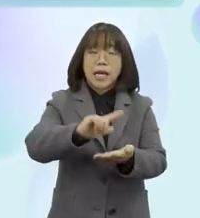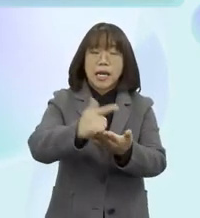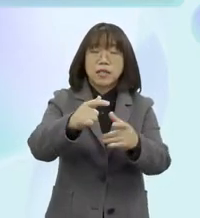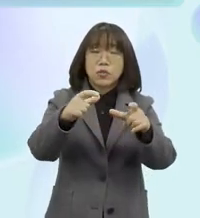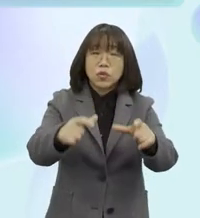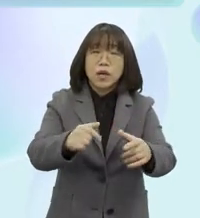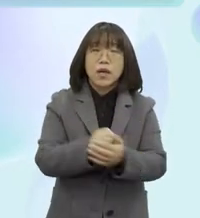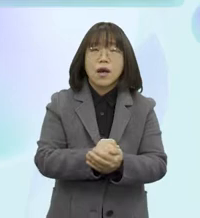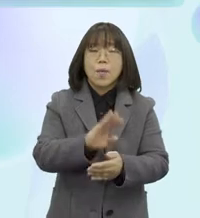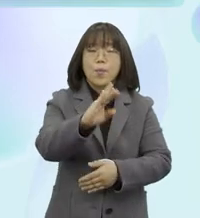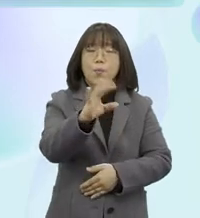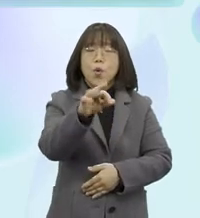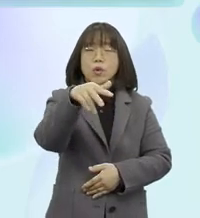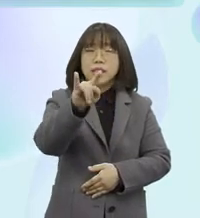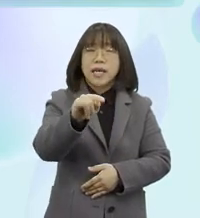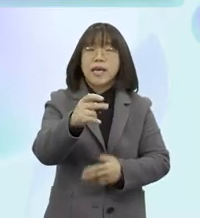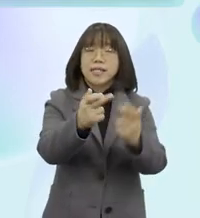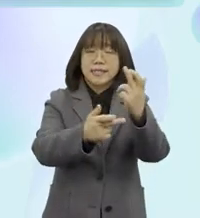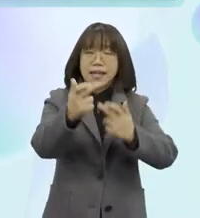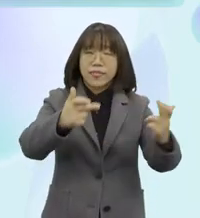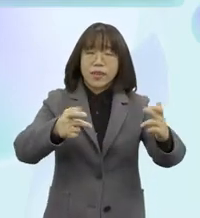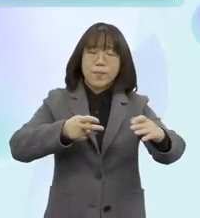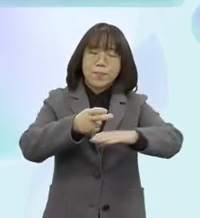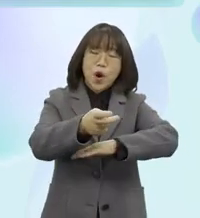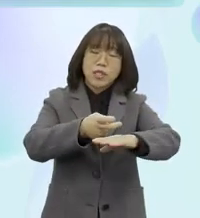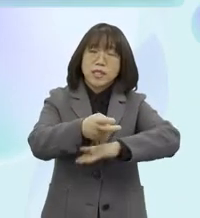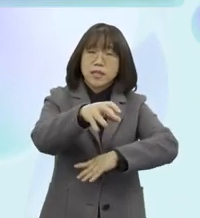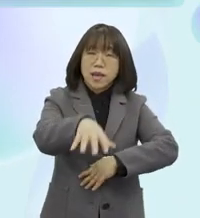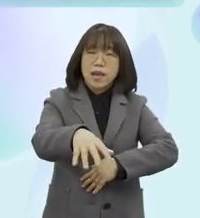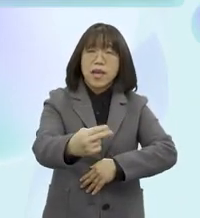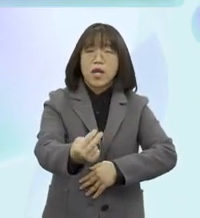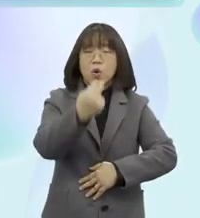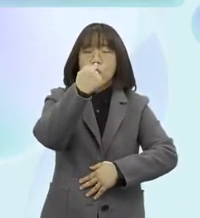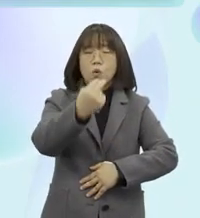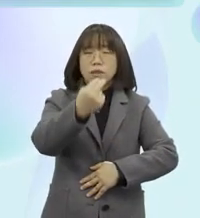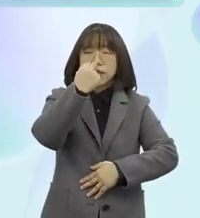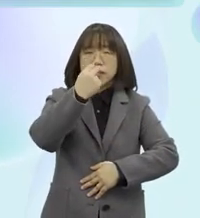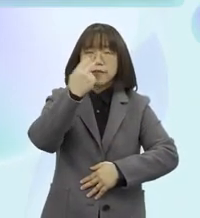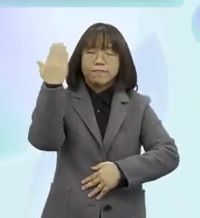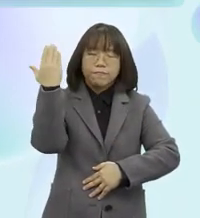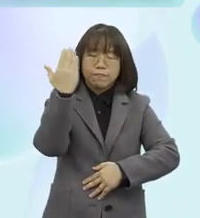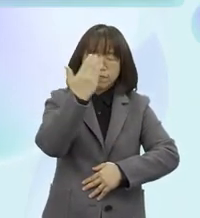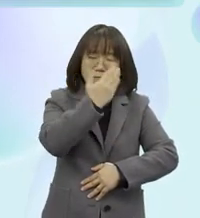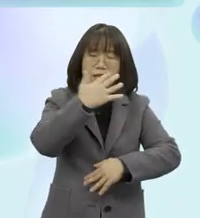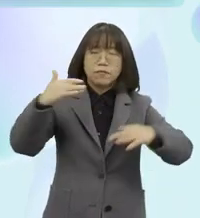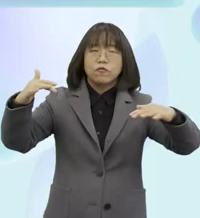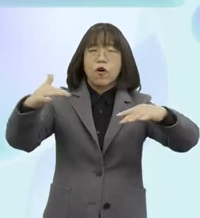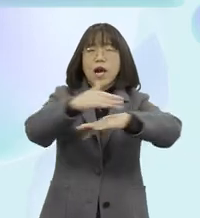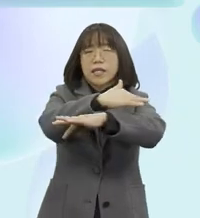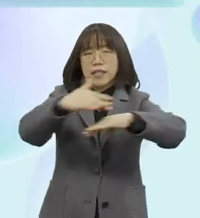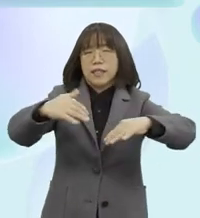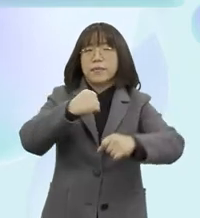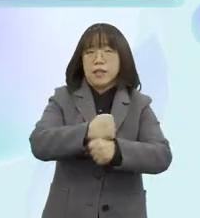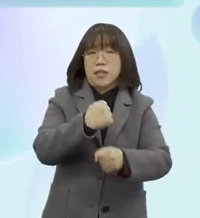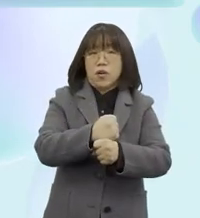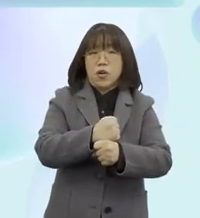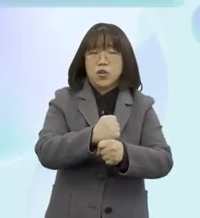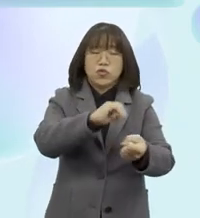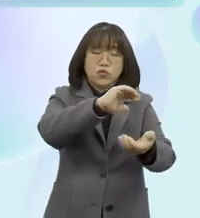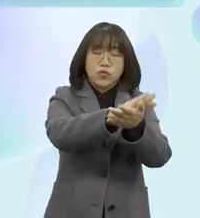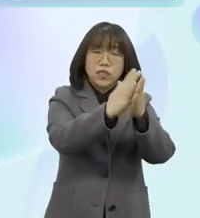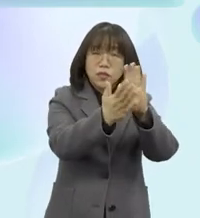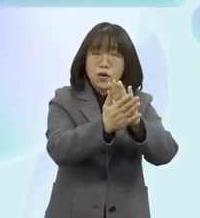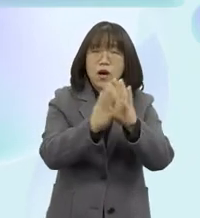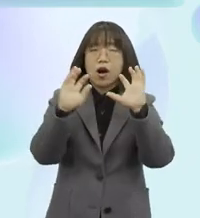최초로 봉제산 노인 복지 센터 셔틀 버스의 공기정화 환기 시스템 설치를 시작으로 지역 내 유치원과